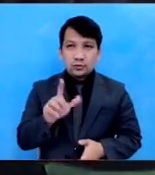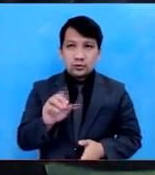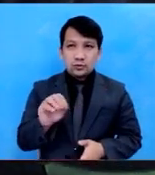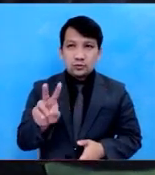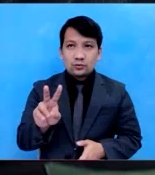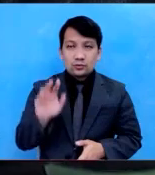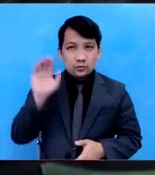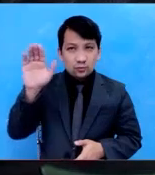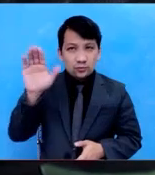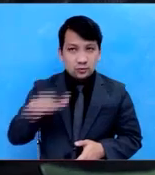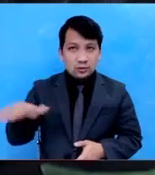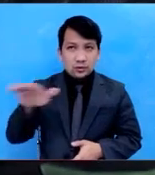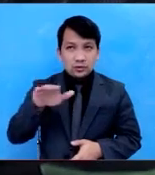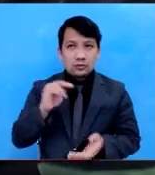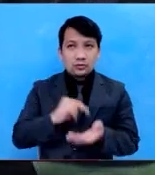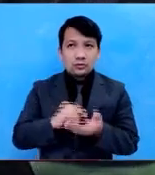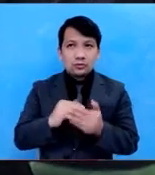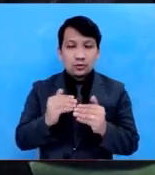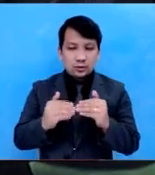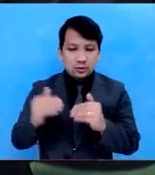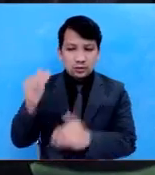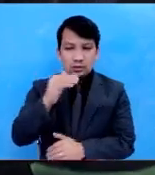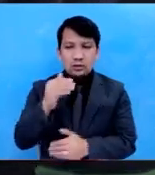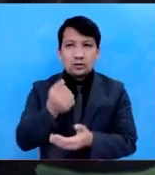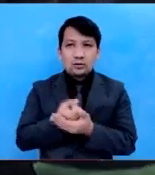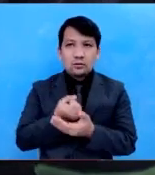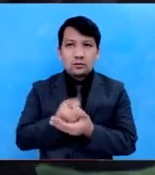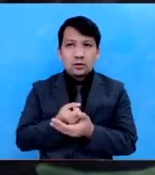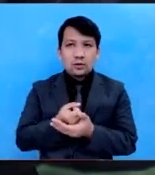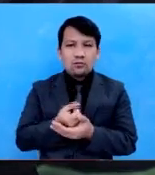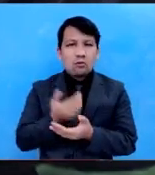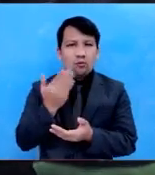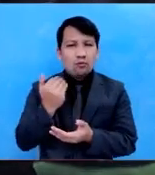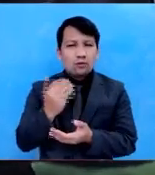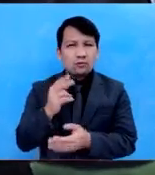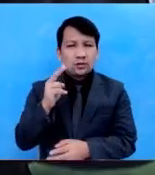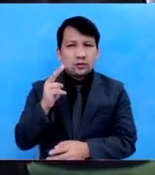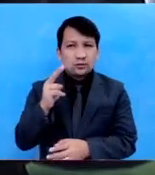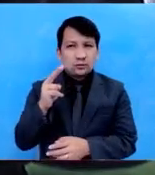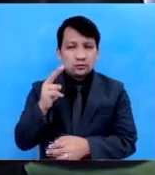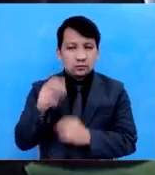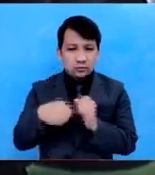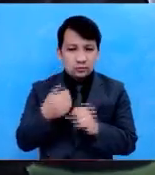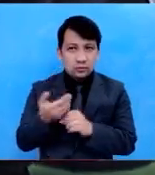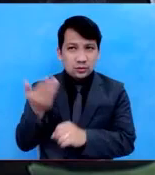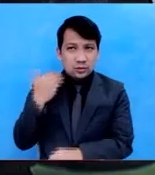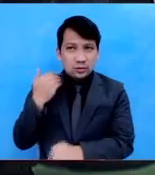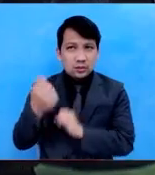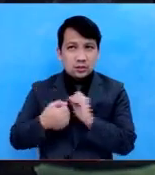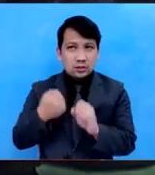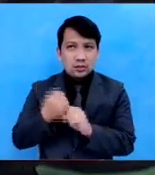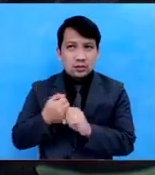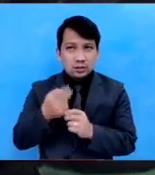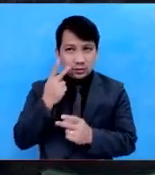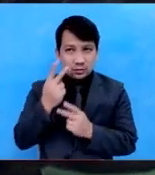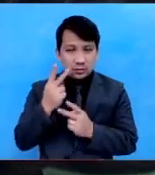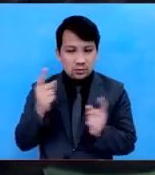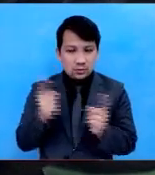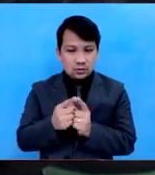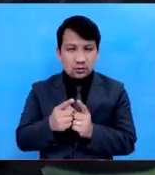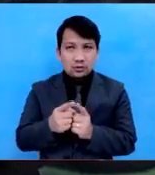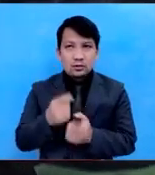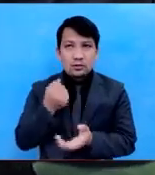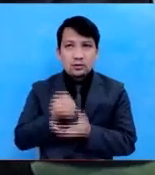ng mga nurse na itaas ang kanilang mga sahod pero inabot ng halos 2 dekada o nitong nakarang taon lamang nang mapagbigyan na gawing salary